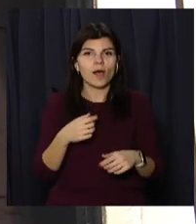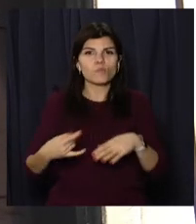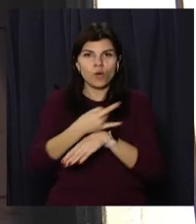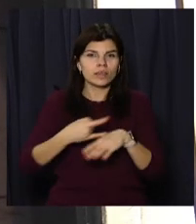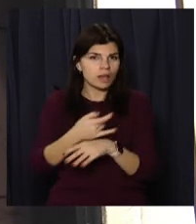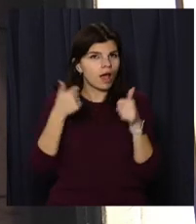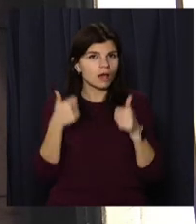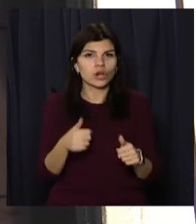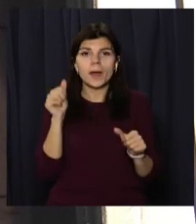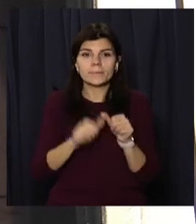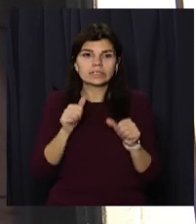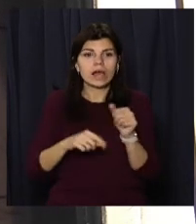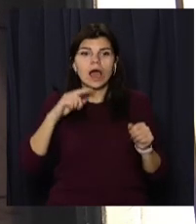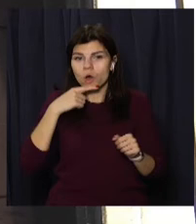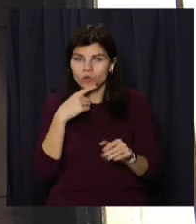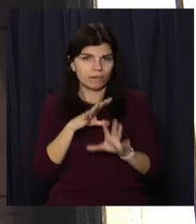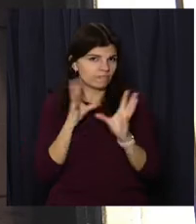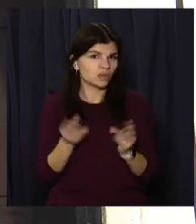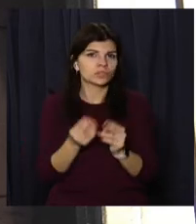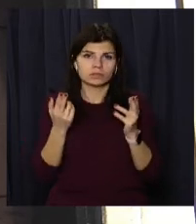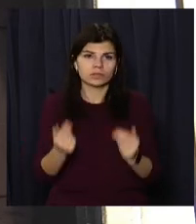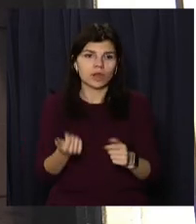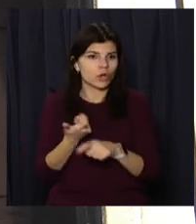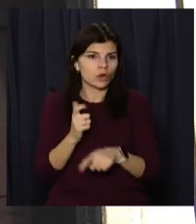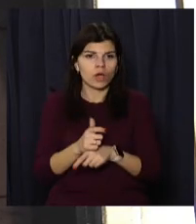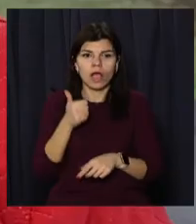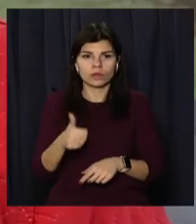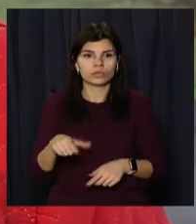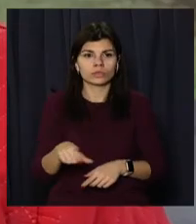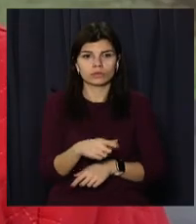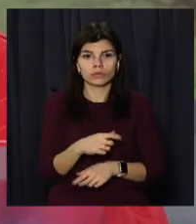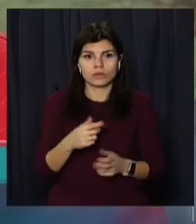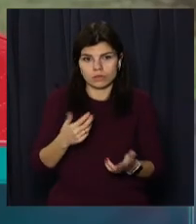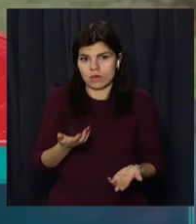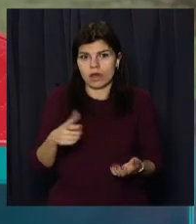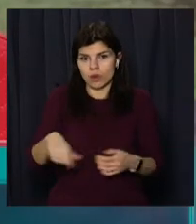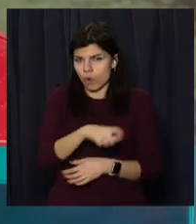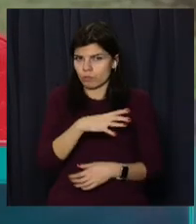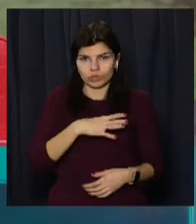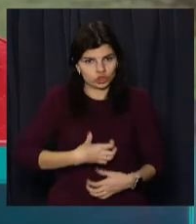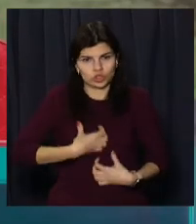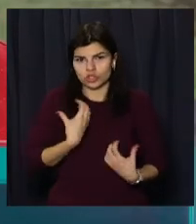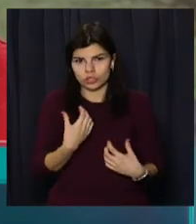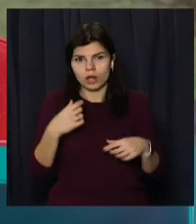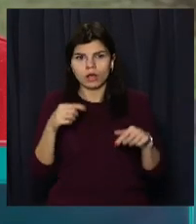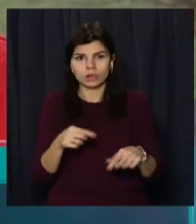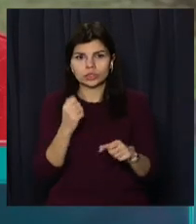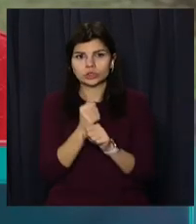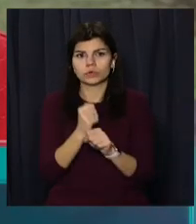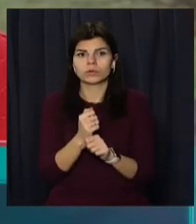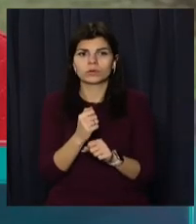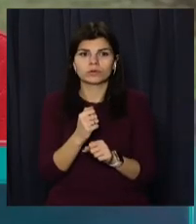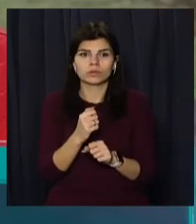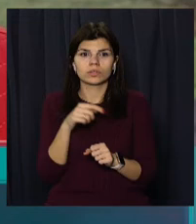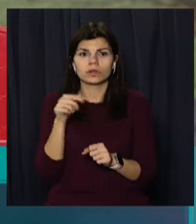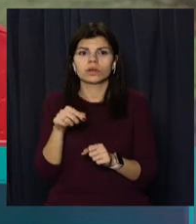хорошо можна. Бензин, економія, все. Дуже хороша дорога. Та взагалі була дорога страшна. У нас тут олійницю зробили. І